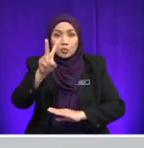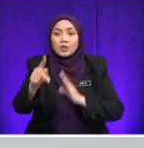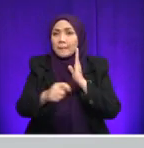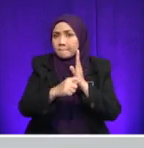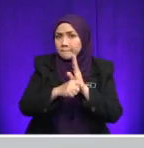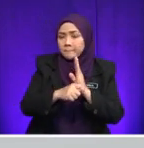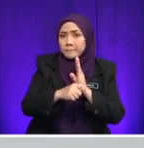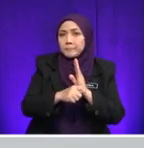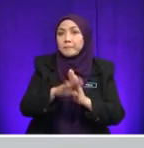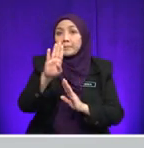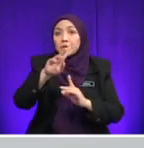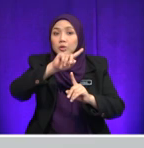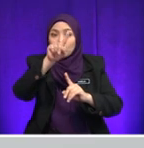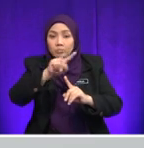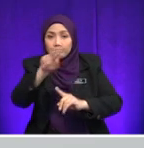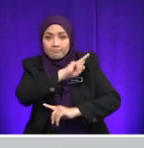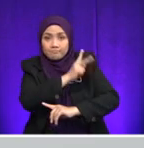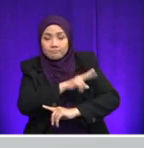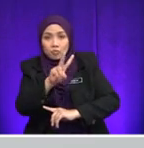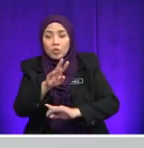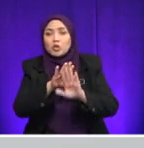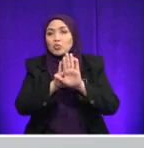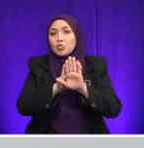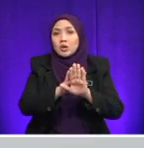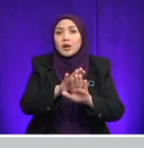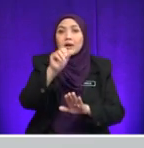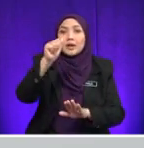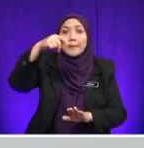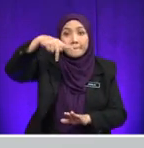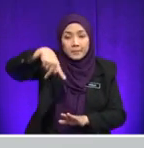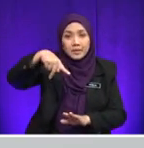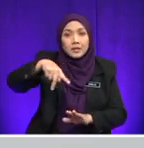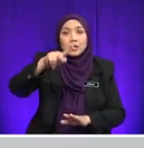X2 tolak 2 episode